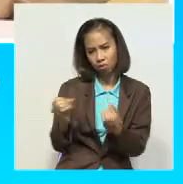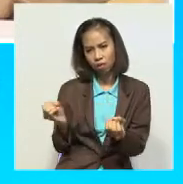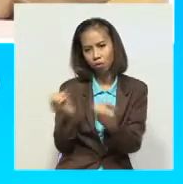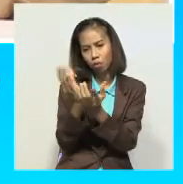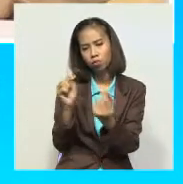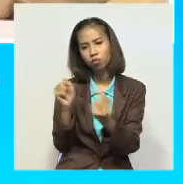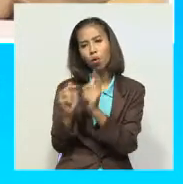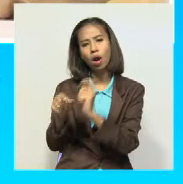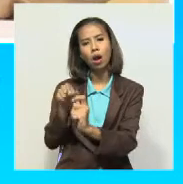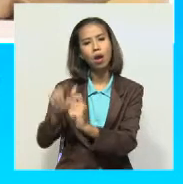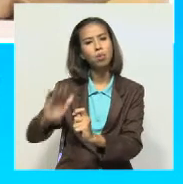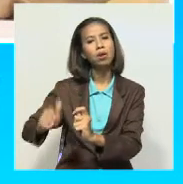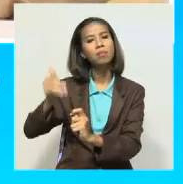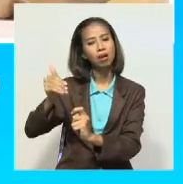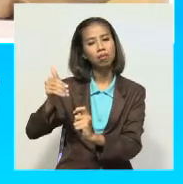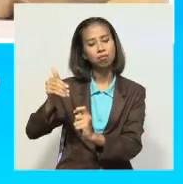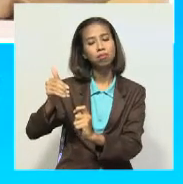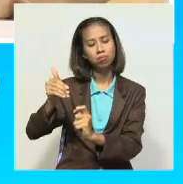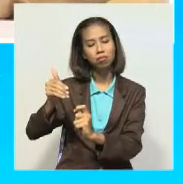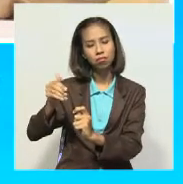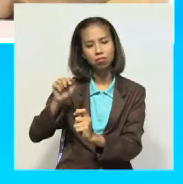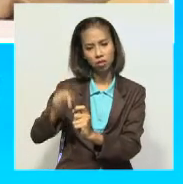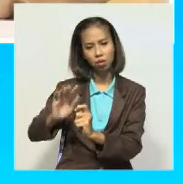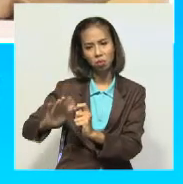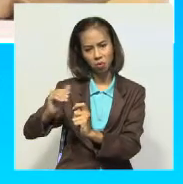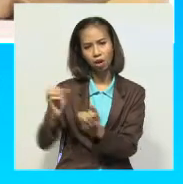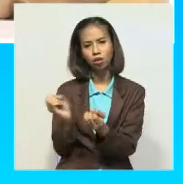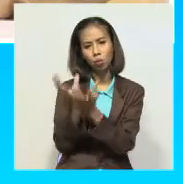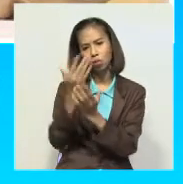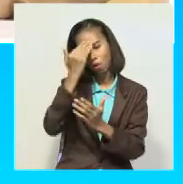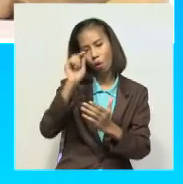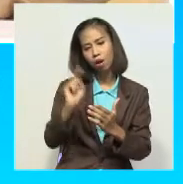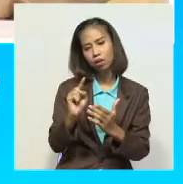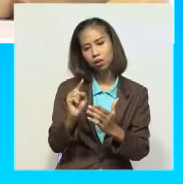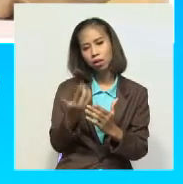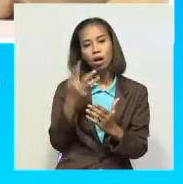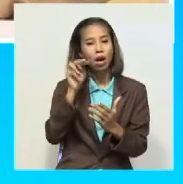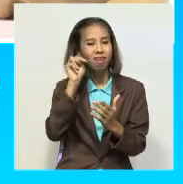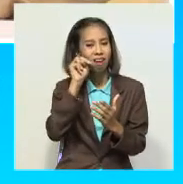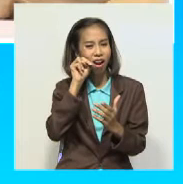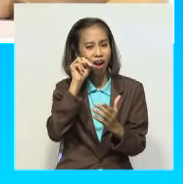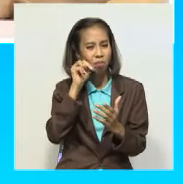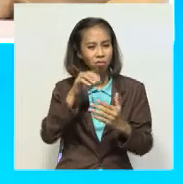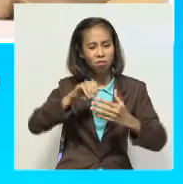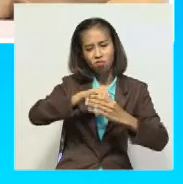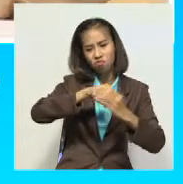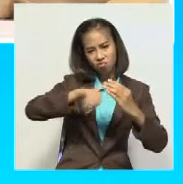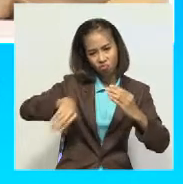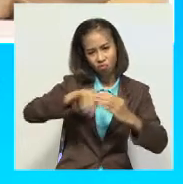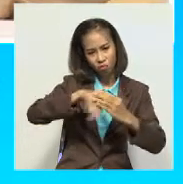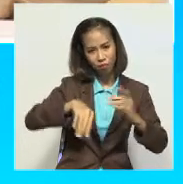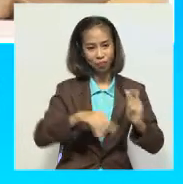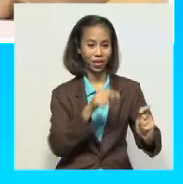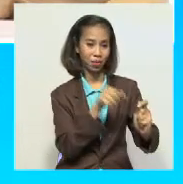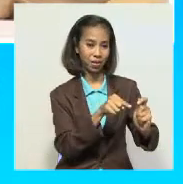วเมือง ค่ะ เริ่มที่จะมีผลกระทบกับตัวเมืองแล้วเพราะว่าน้ำก็สุดท้ายเนี่ยเวลาก็เคลื่อนจากแก่งกระจานมาเ